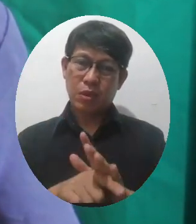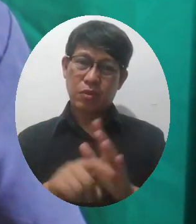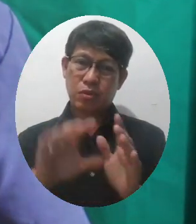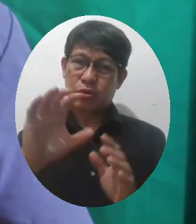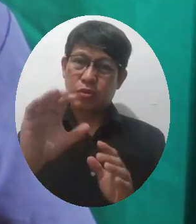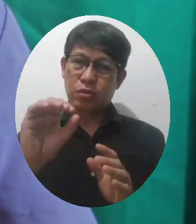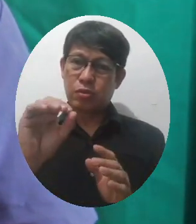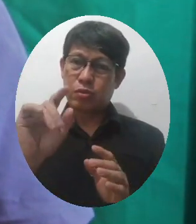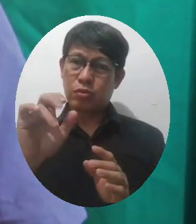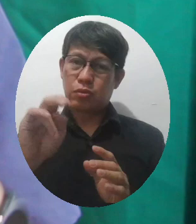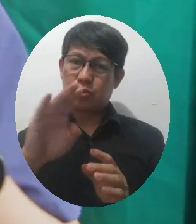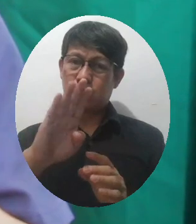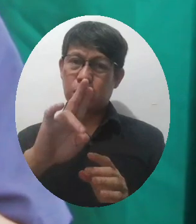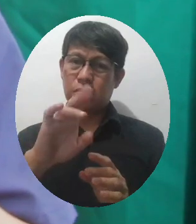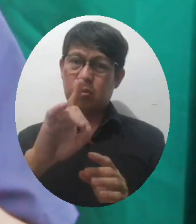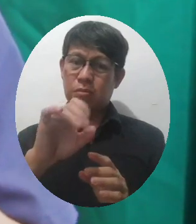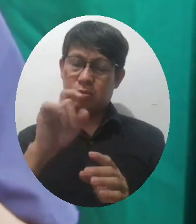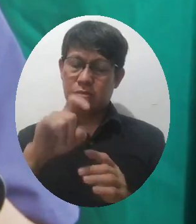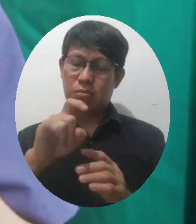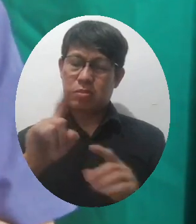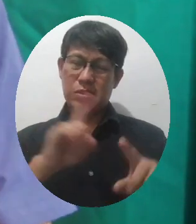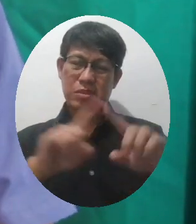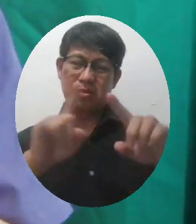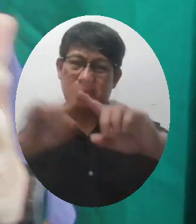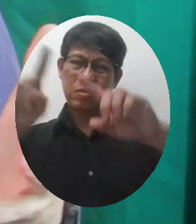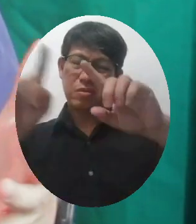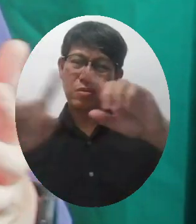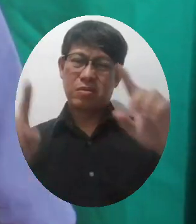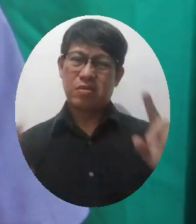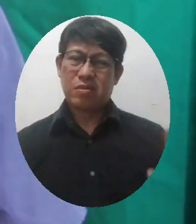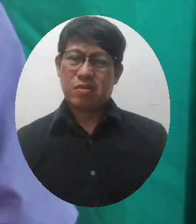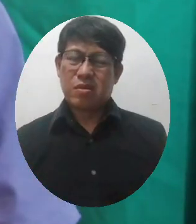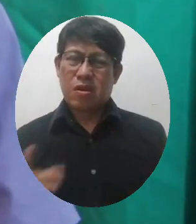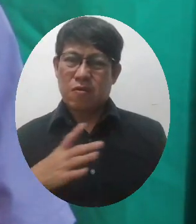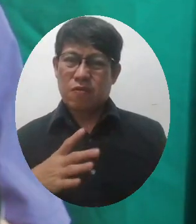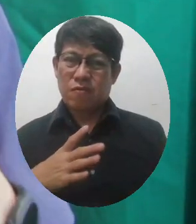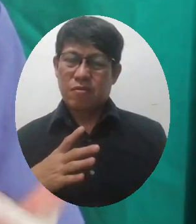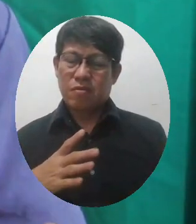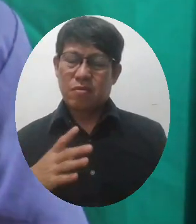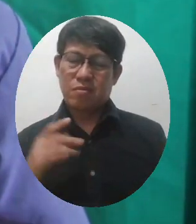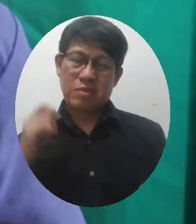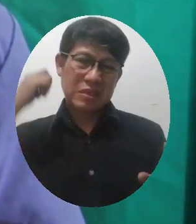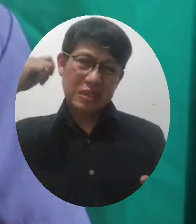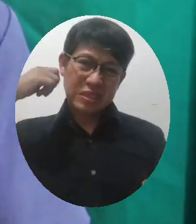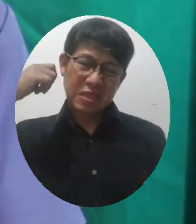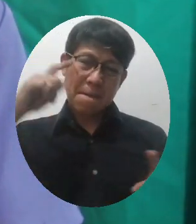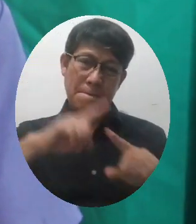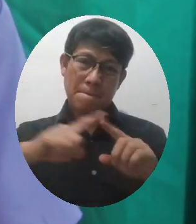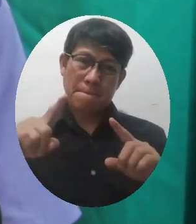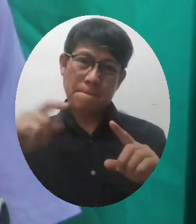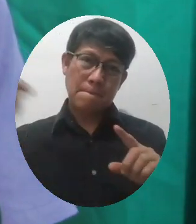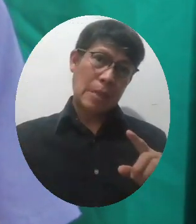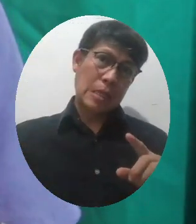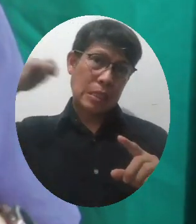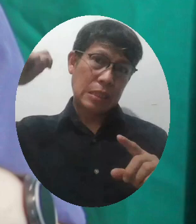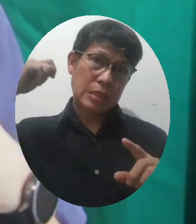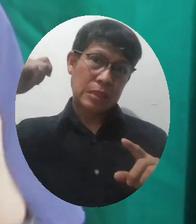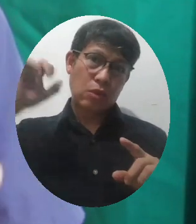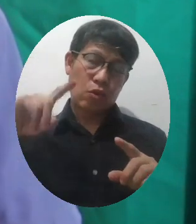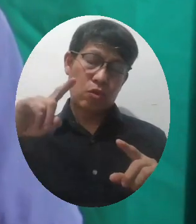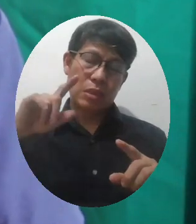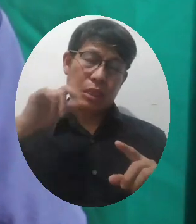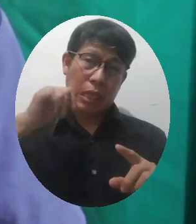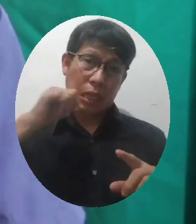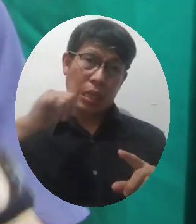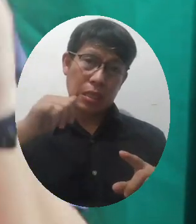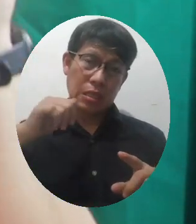cotton buds, no?" Para sa akin, no, we have different opinions on this. Para sa akin, okay lang gumamit ng cotton buds basta hindi siya